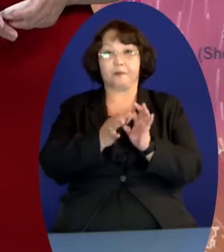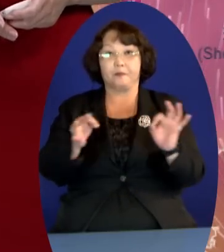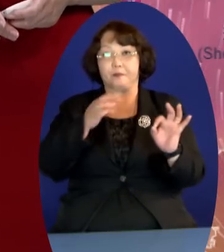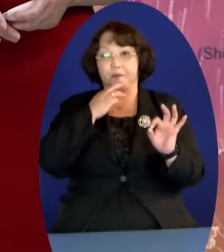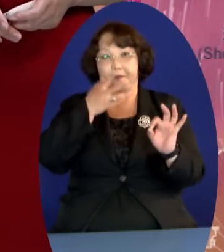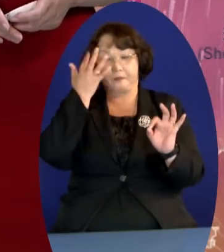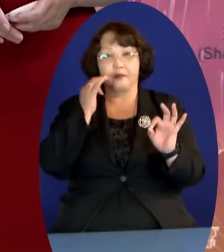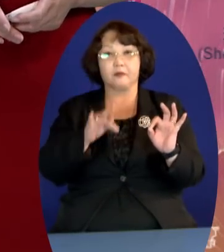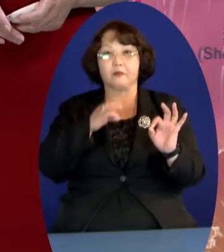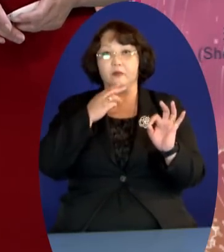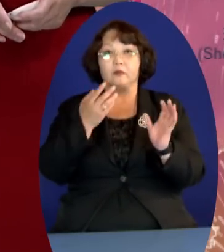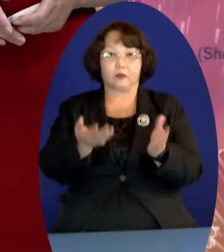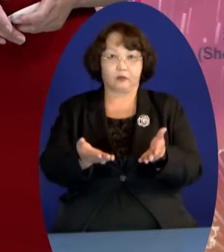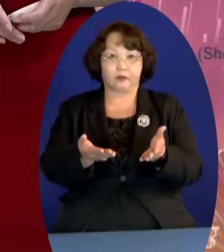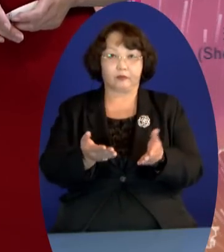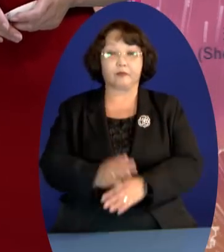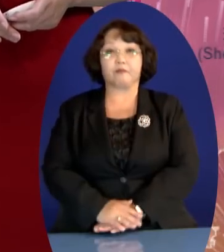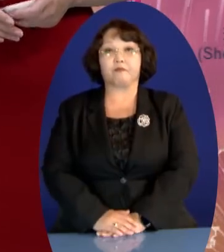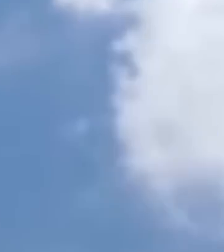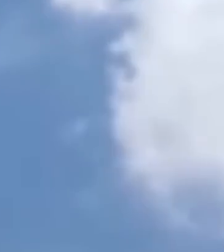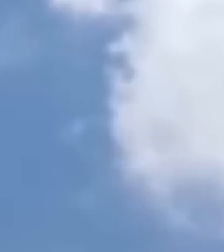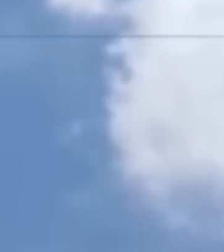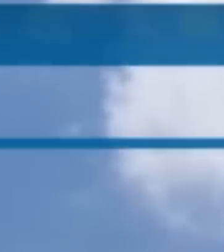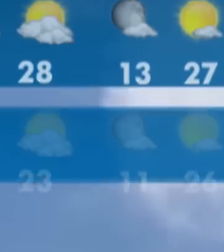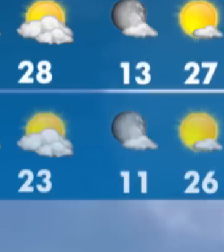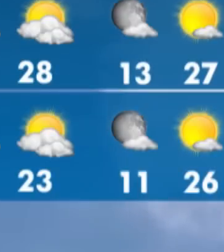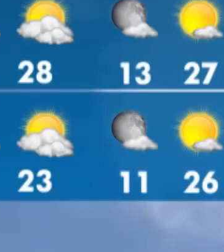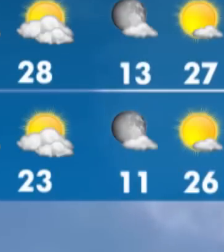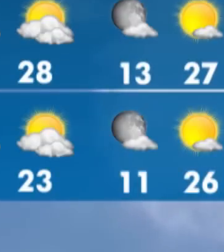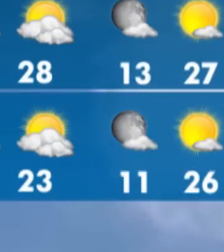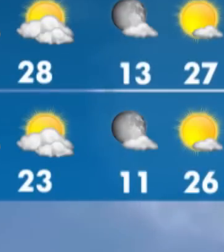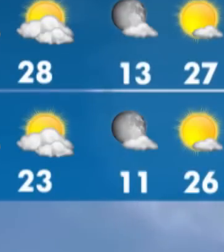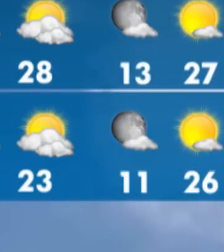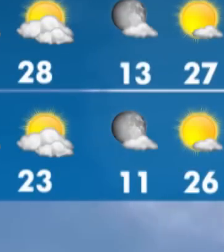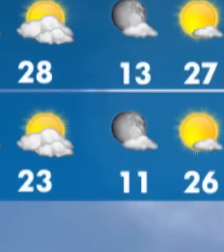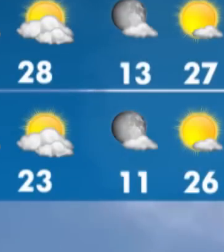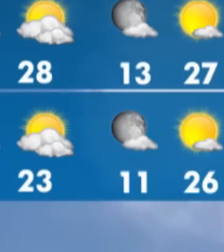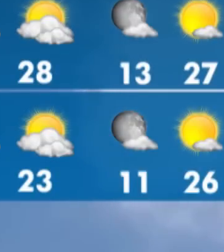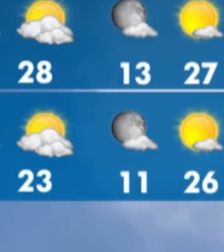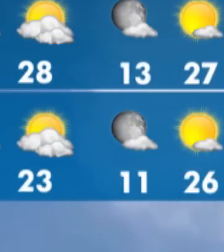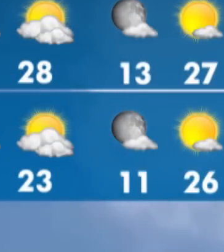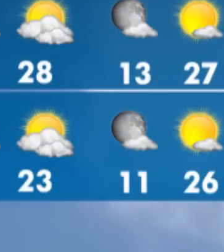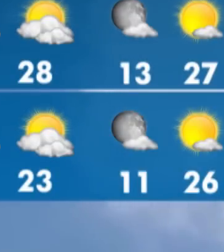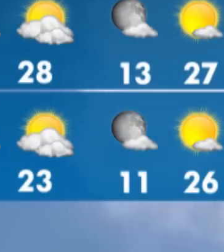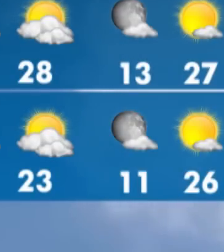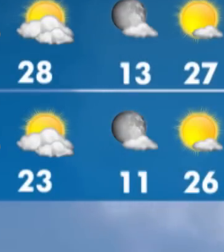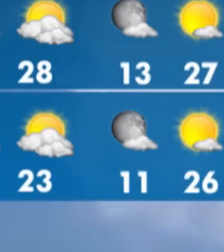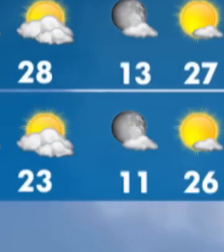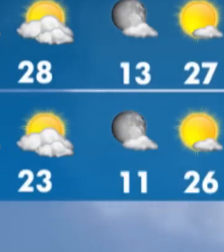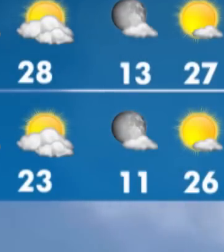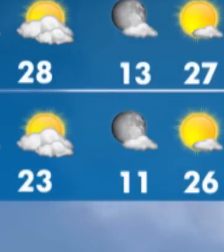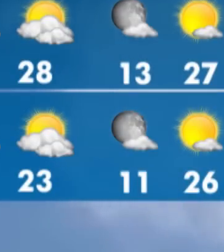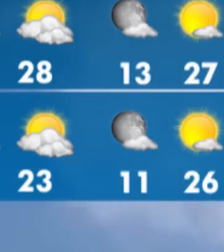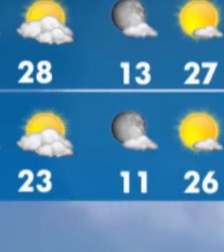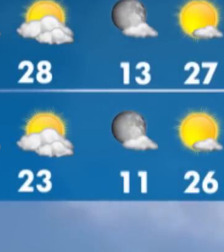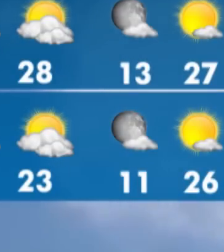хотуудын 5 хоногийн цагийн гарын мэдээг бүлээн авч үзнэ үү. Өглөөд шөнөө 11, өдөртөө 26 градус тулаан, Улаанбаатар шөнөө 10,